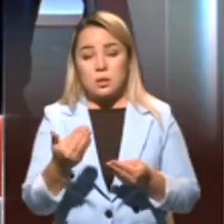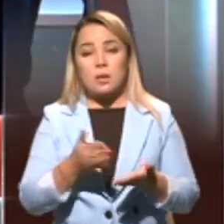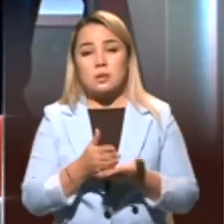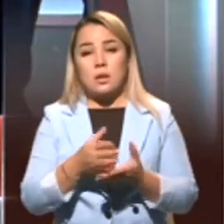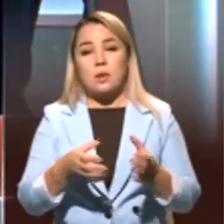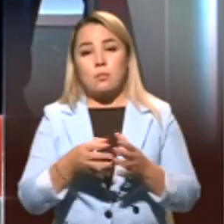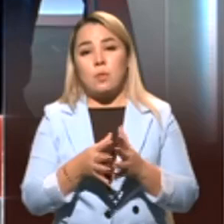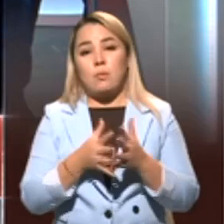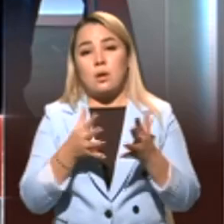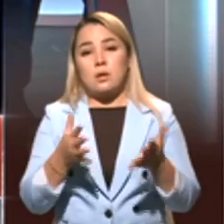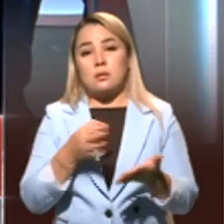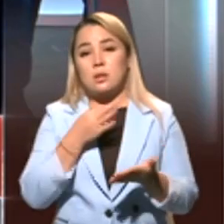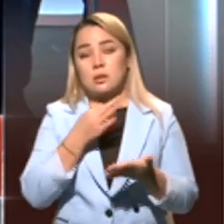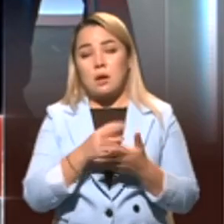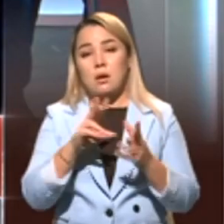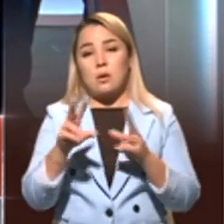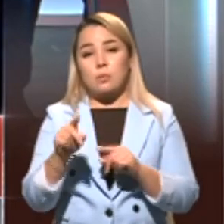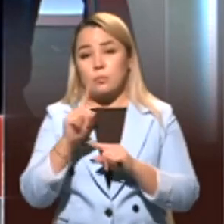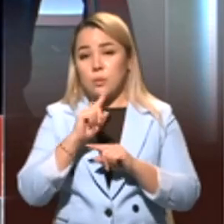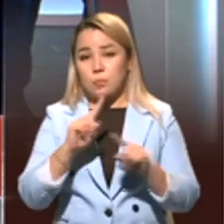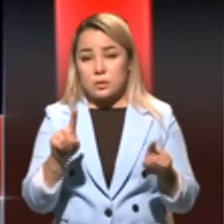саяси басымдыққа